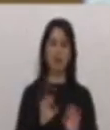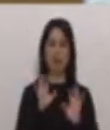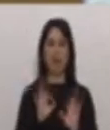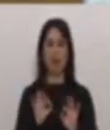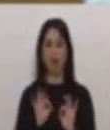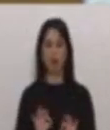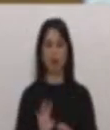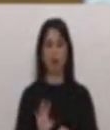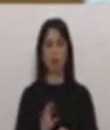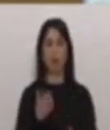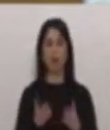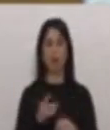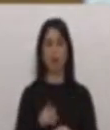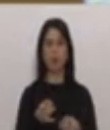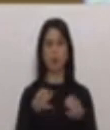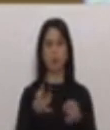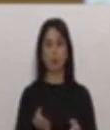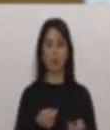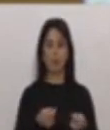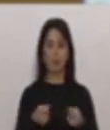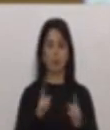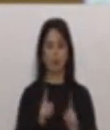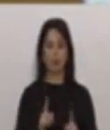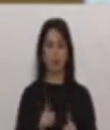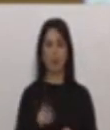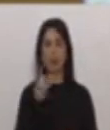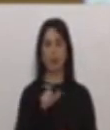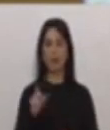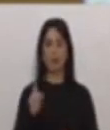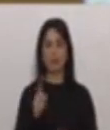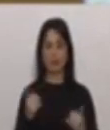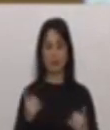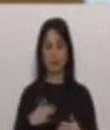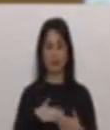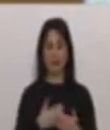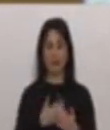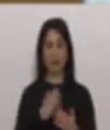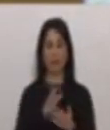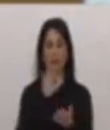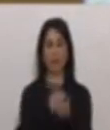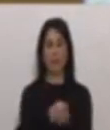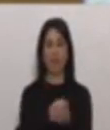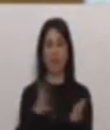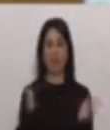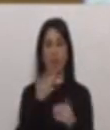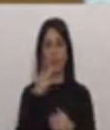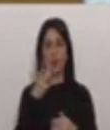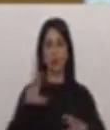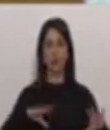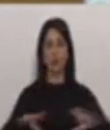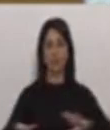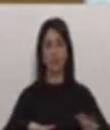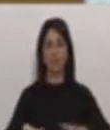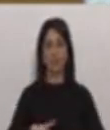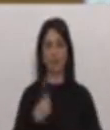კანონზომიერია, ან თუნდაც უბრალოდ მართებულია. ადამიანები, ვინც დღეს აქტიურად არიან დაკავებული ღია პოლიტიკური სპეკულაციით